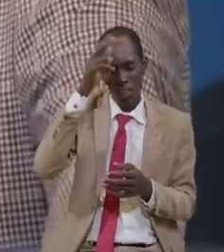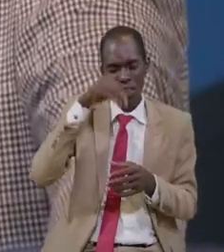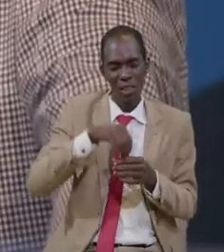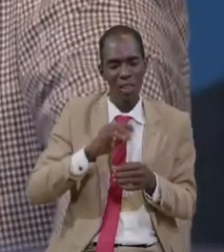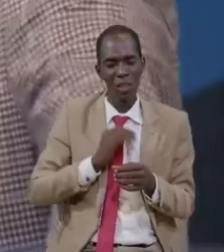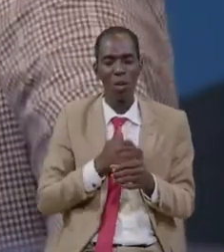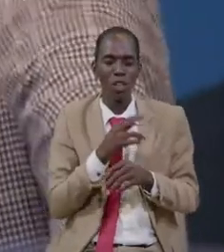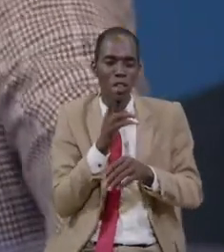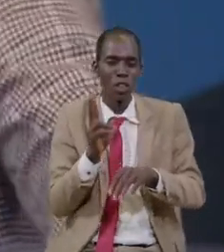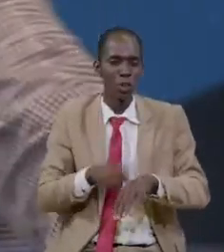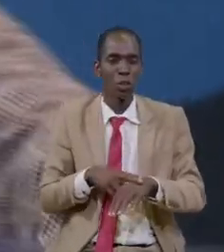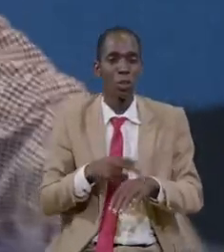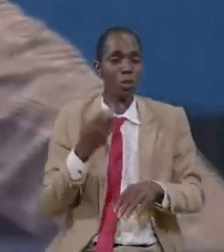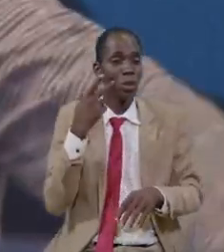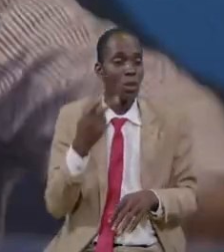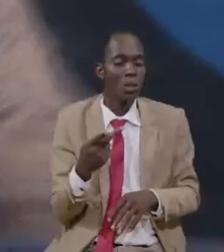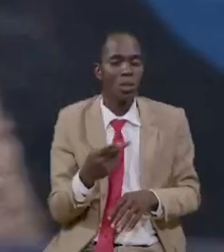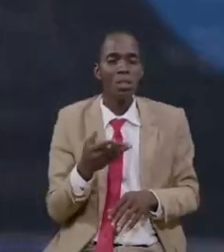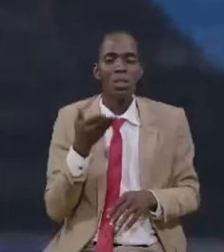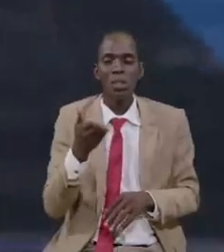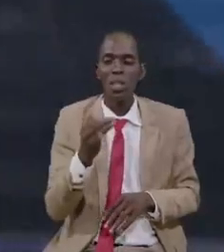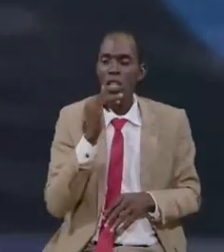il n'y a point un autre nom qui a été donné